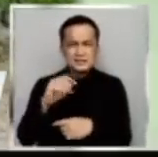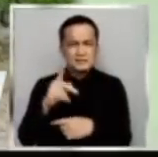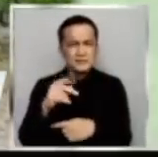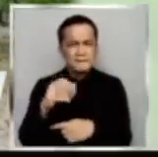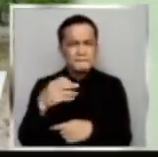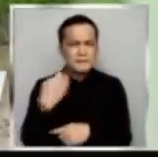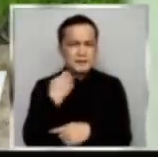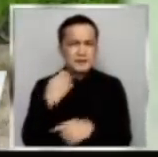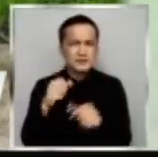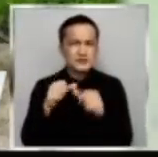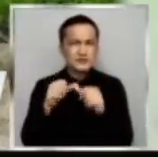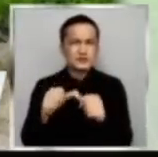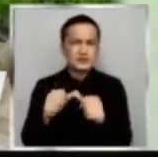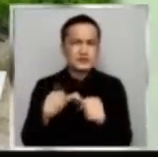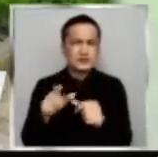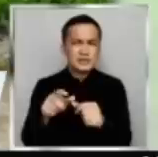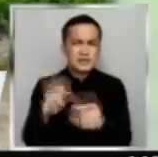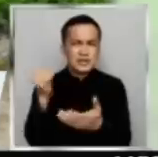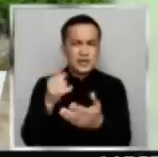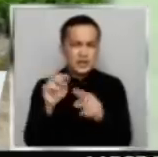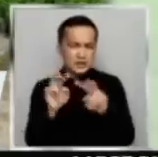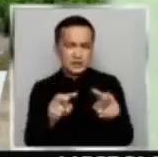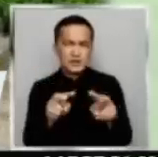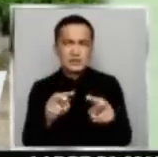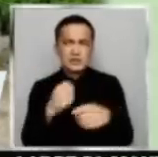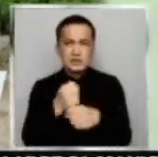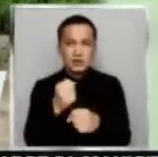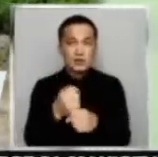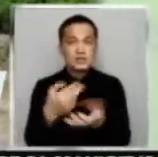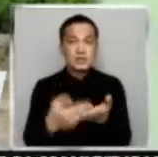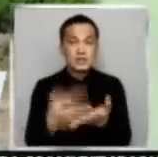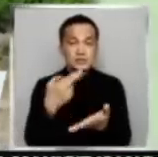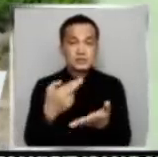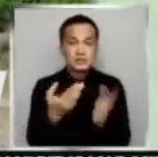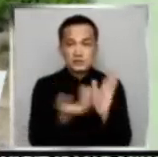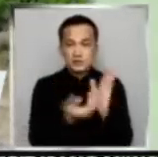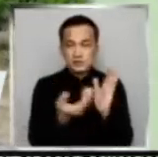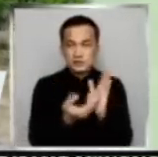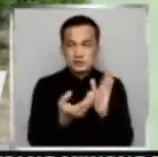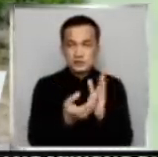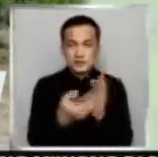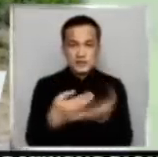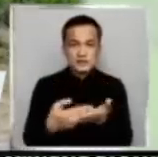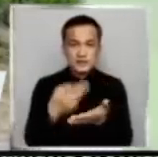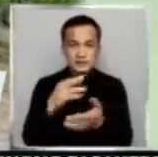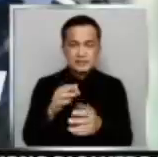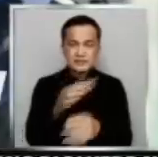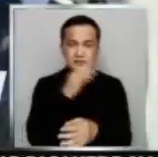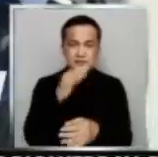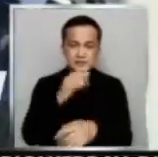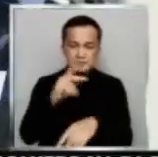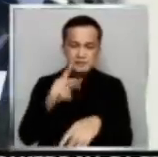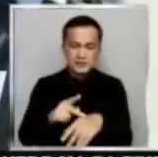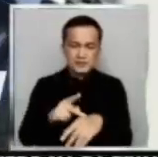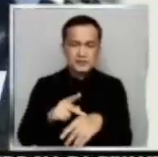artwork na gawa sa palay. Tampok yan sa future rice farm ng Philippine Rice Research Institute sa Nueva Ecija. Nalikha ng nasa